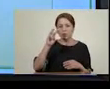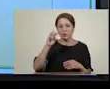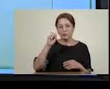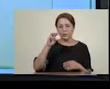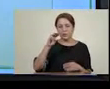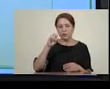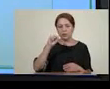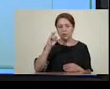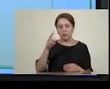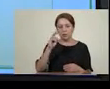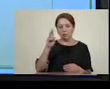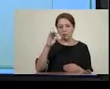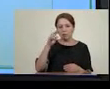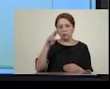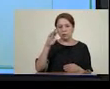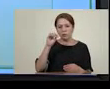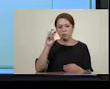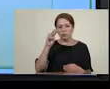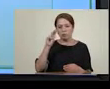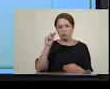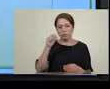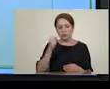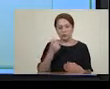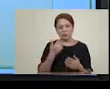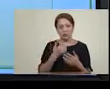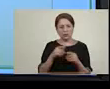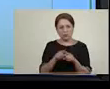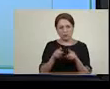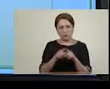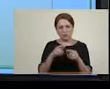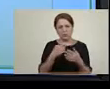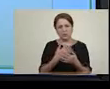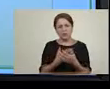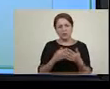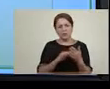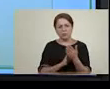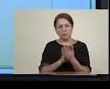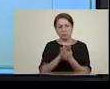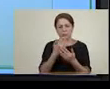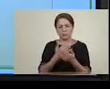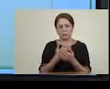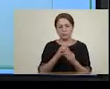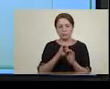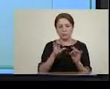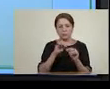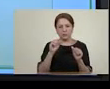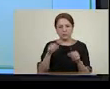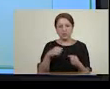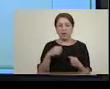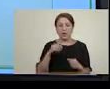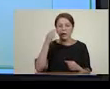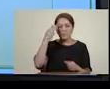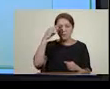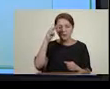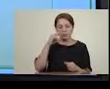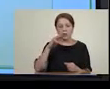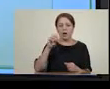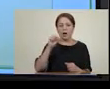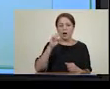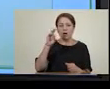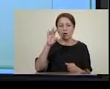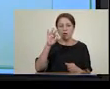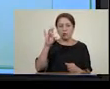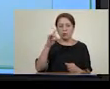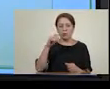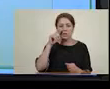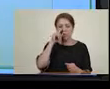bodomcha, uchqat kabi o'simliklarni misol qilishimiz mumkin. Madaniy vakillariga esa anor, limon,